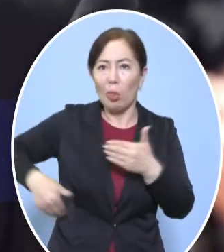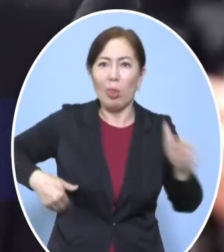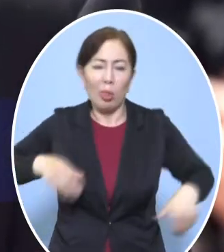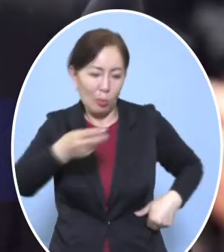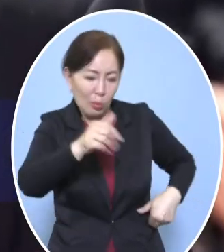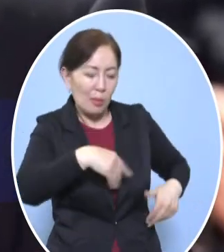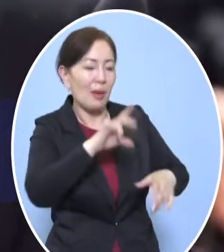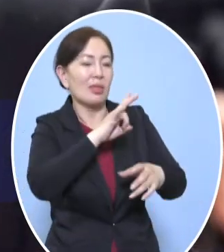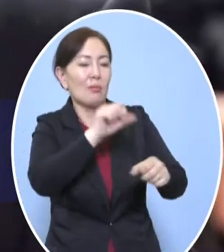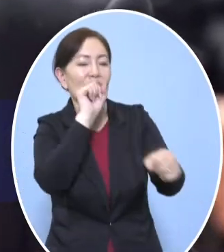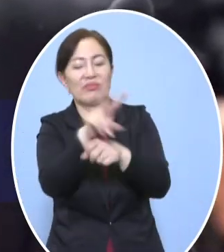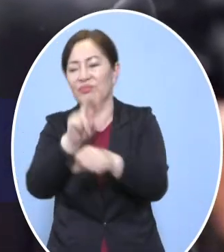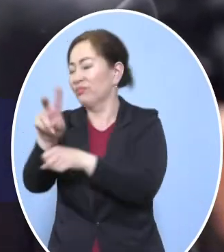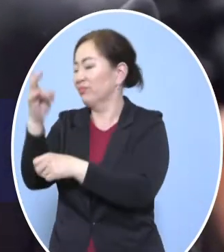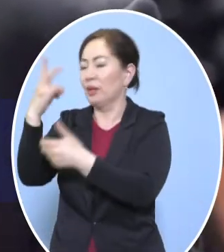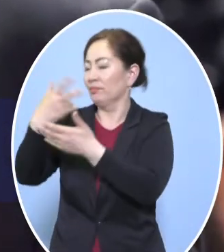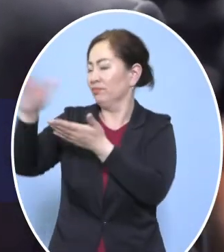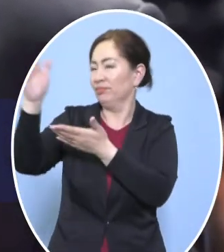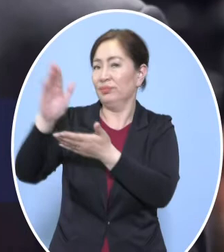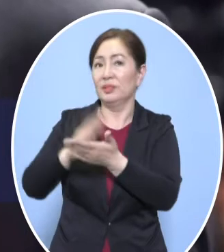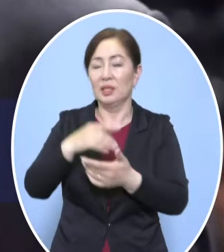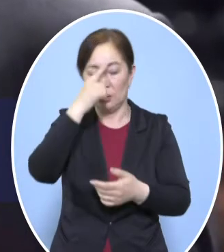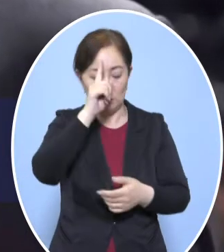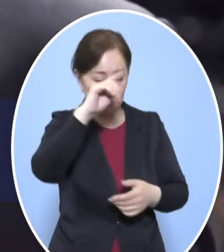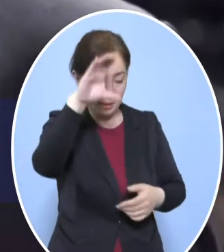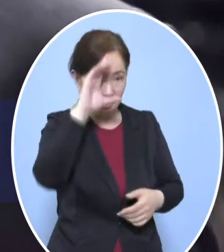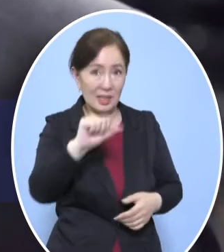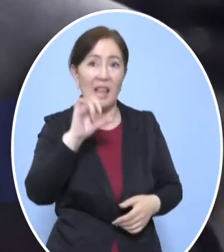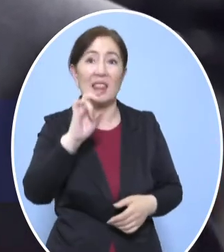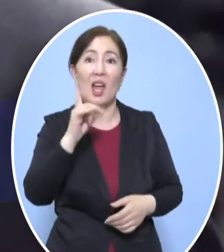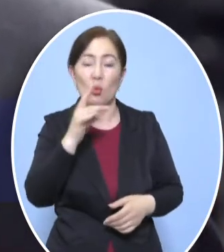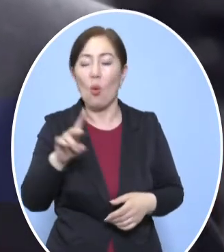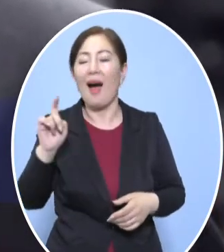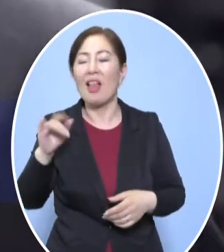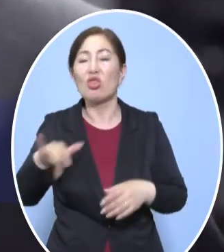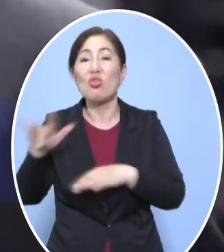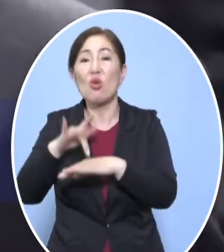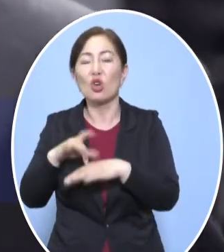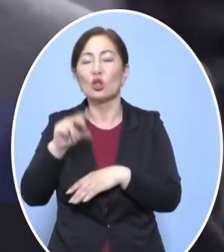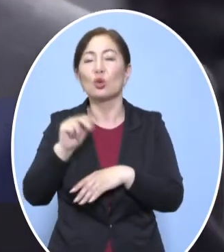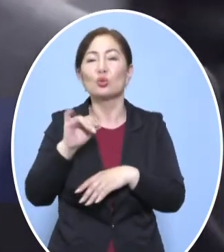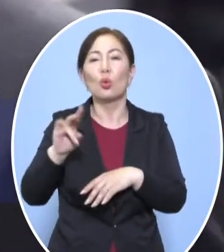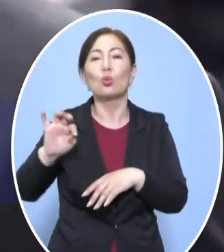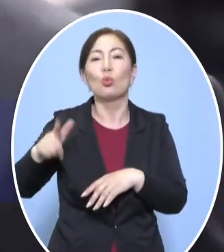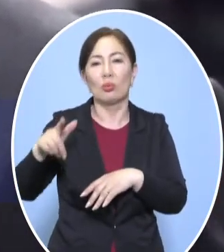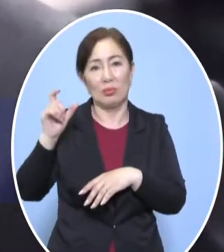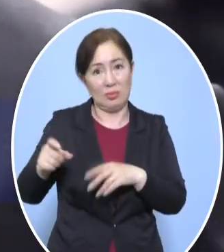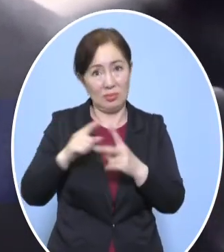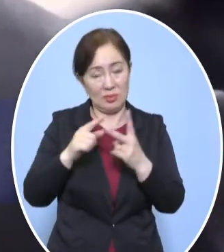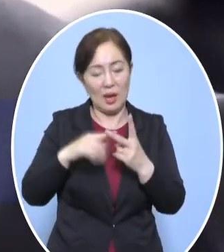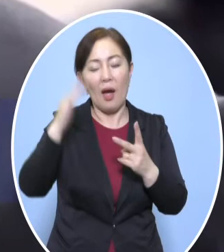албан тушаалтуудыг намаасаа хөөжээ. Эрүүл мэндийн сайд Нигун Тан Лонг болон Ханой хотын Чунюк анх